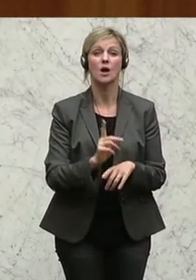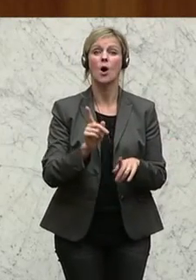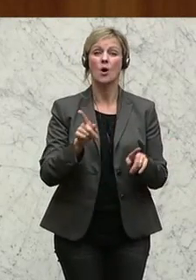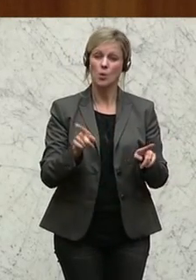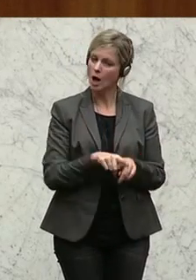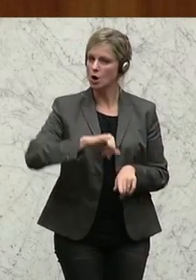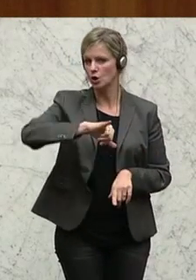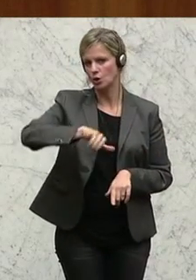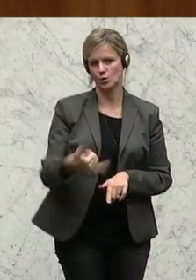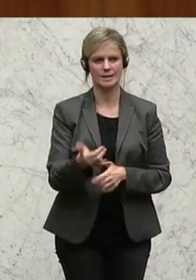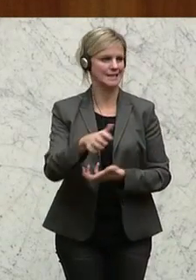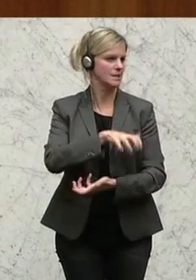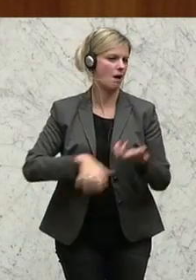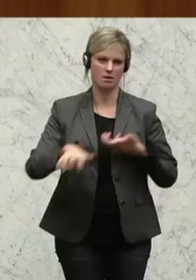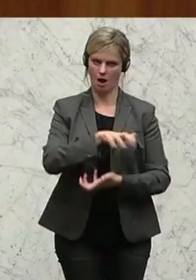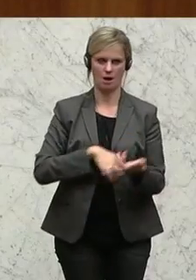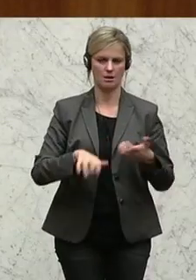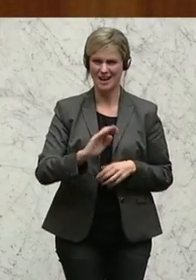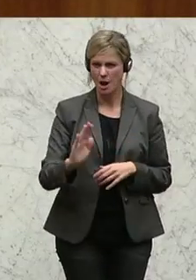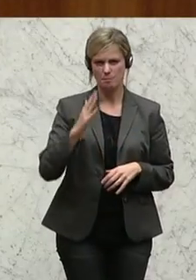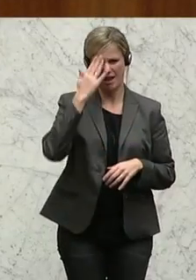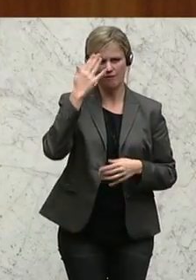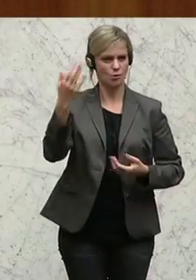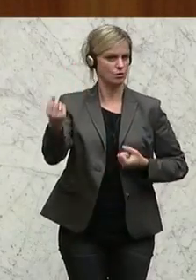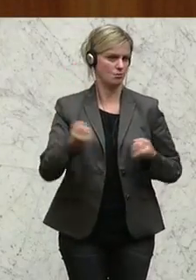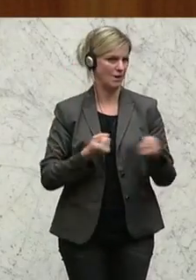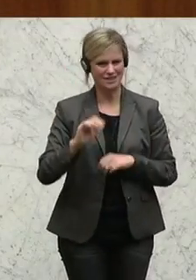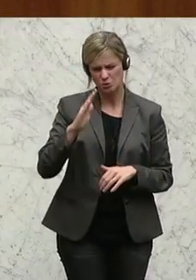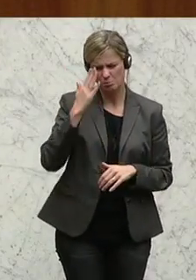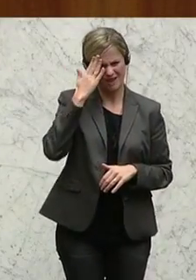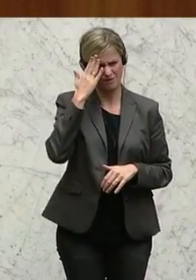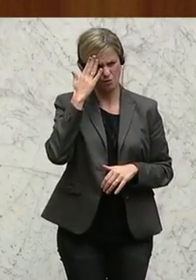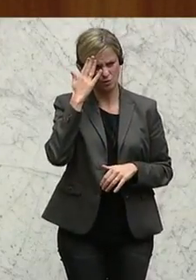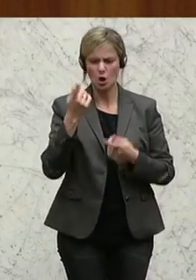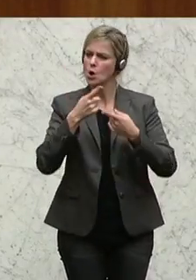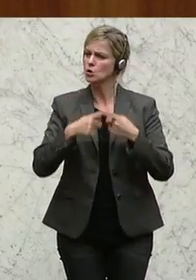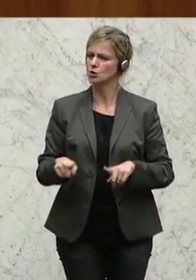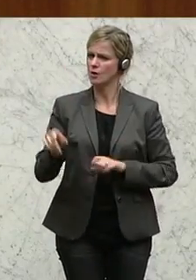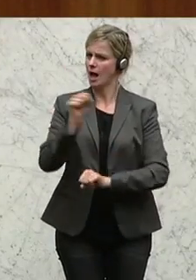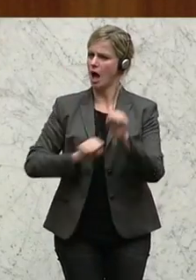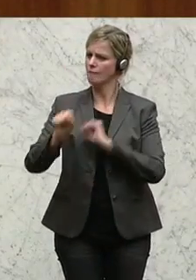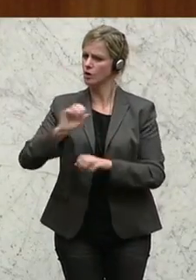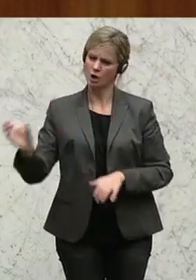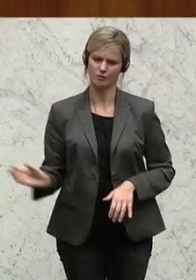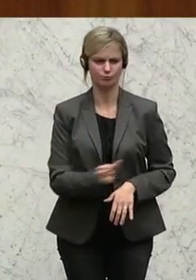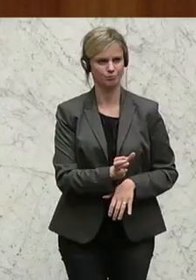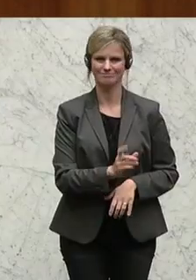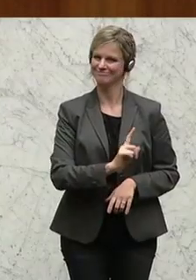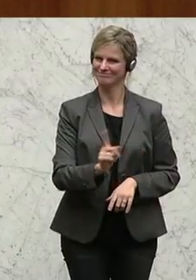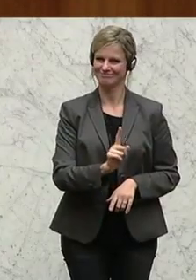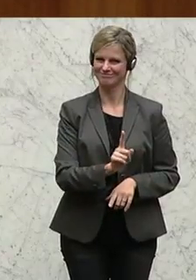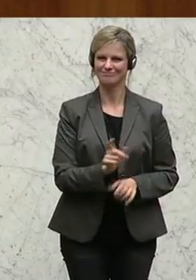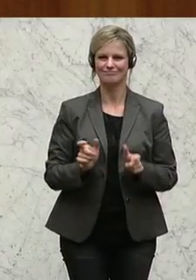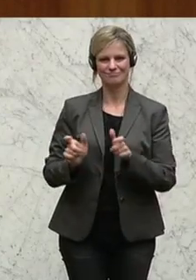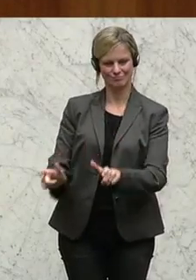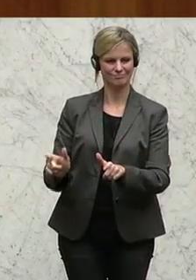ist. Es wurde bewusst, politisch bewusst, keine Sonderstaatsanwaltschaft eingerichtet. Es wurden bewusst die Ressourcen